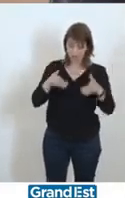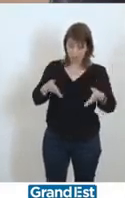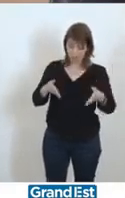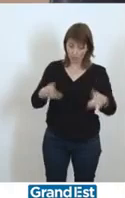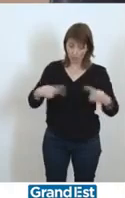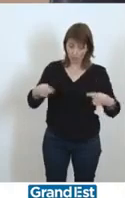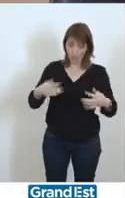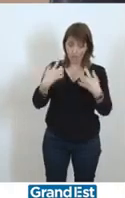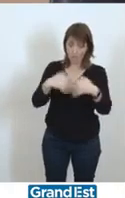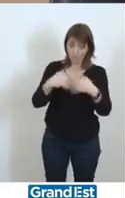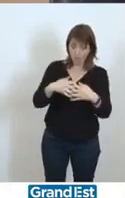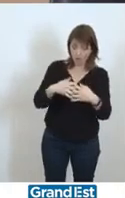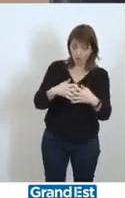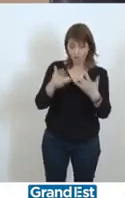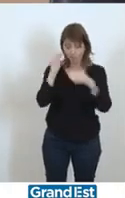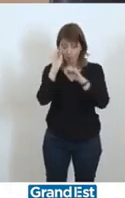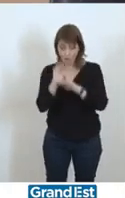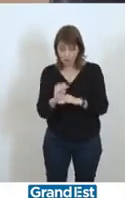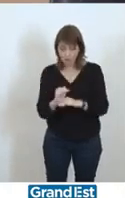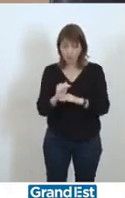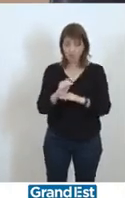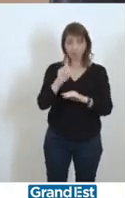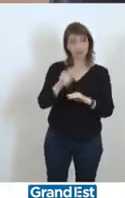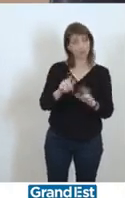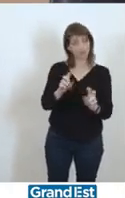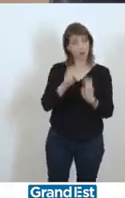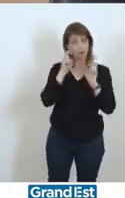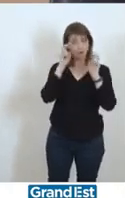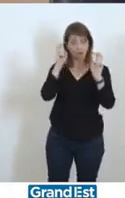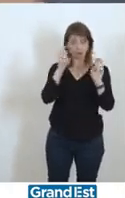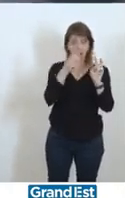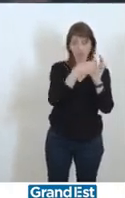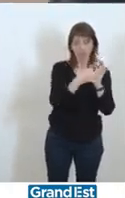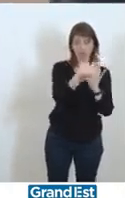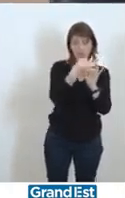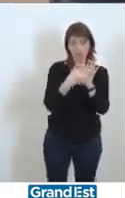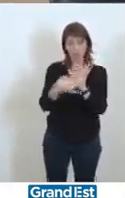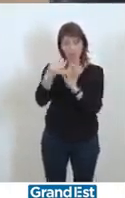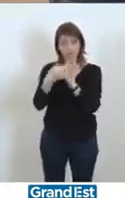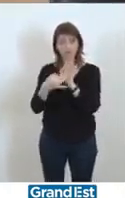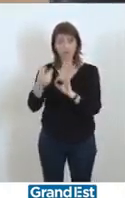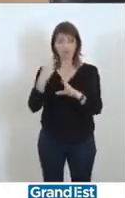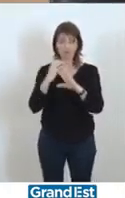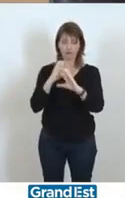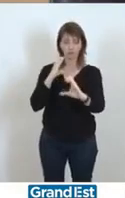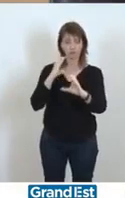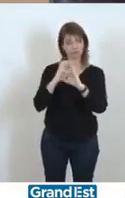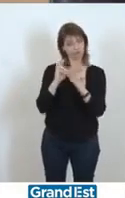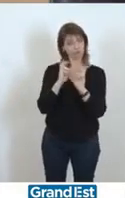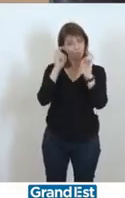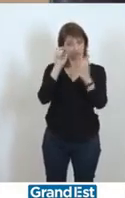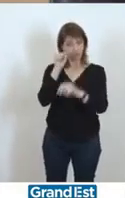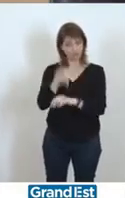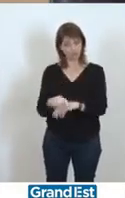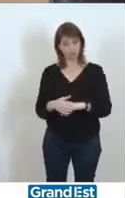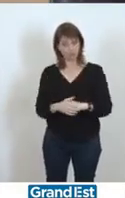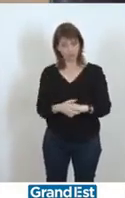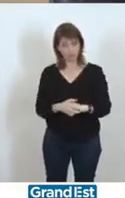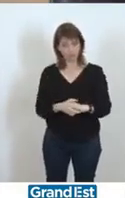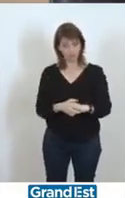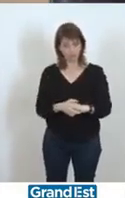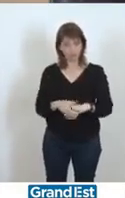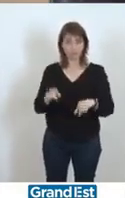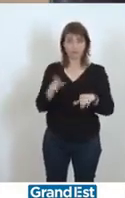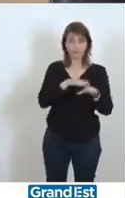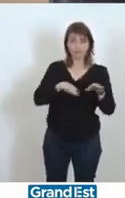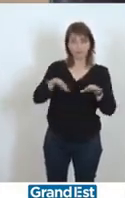moteurs, semble impossible sans l'augmentation du nombre de rames en circulation actuellement sur ce périmètre. Des contraintes